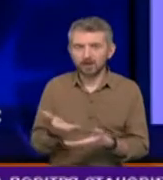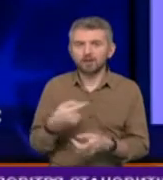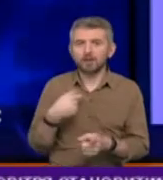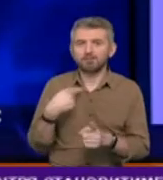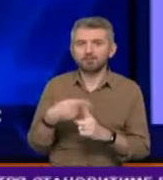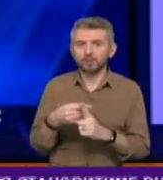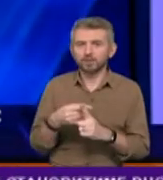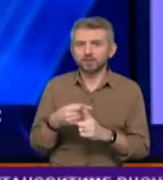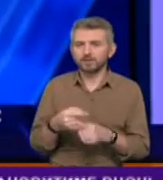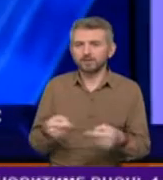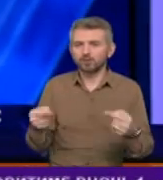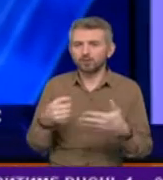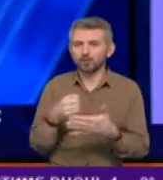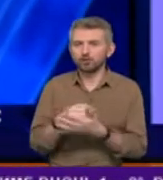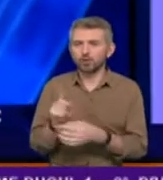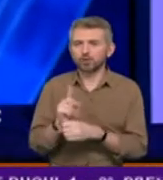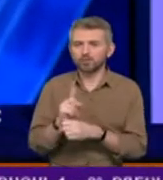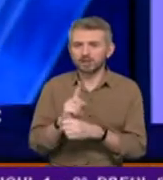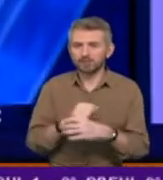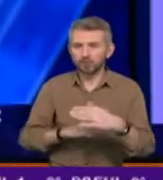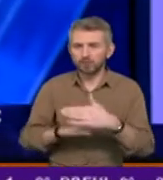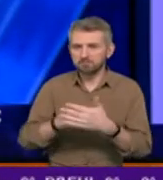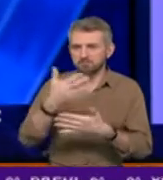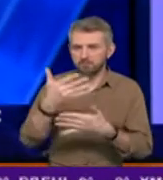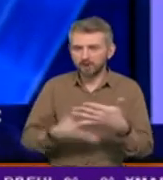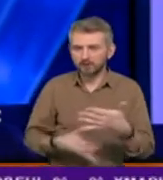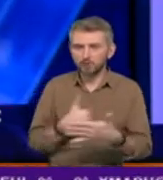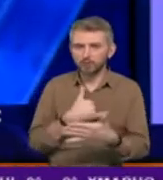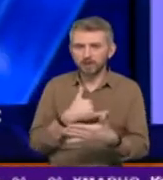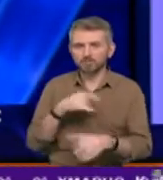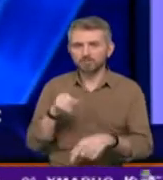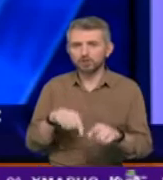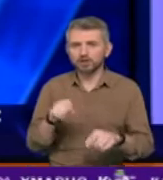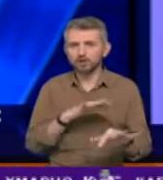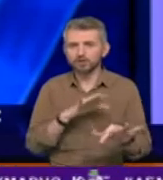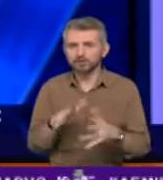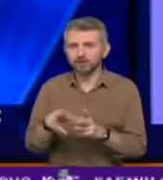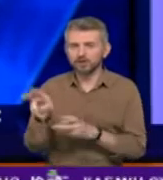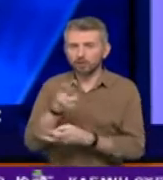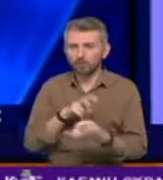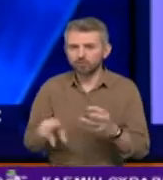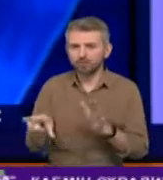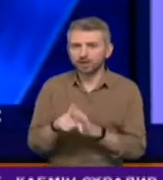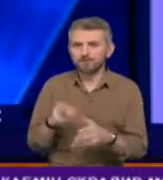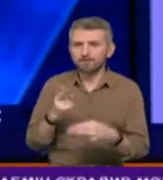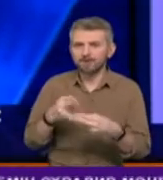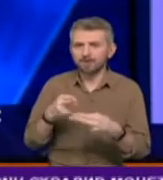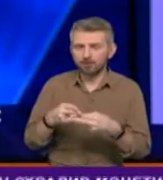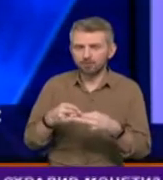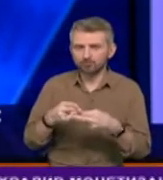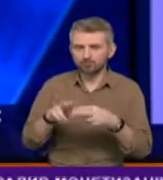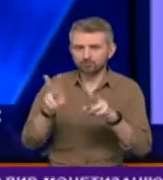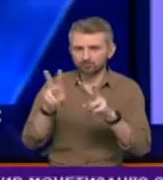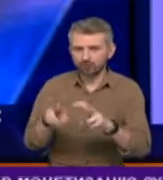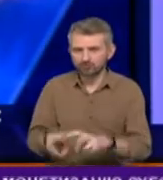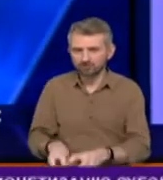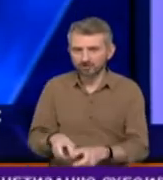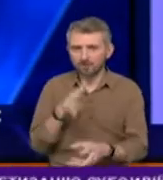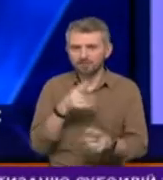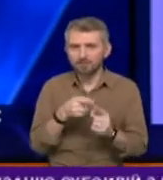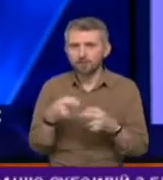І людина свідомо обирає саме ту мову, якою вона володіє найкраще. Там термінологічний апарат, хімія,